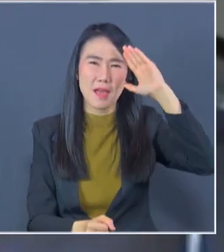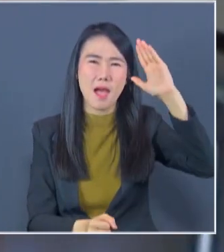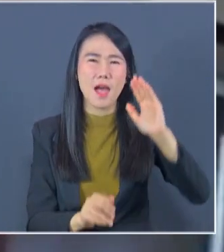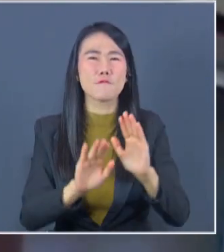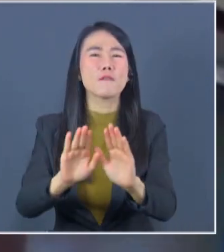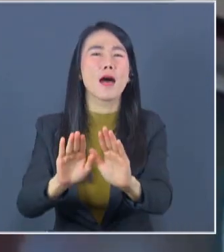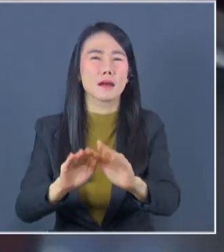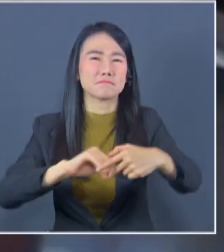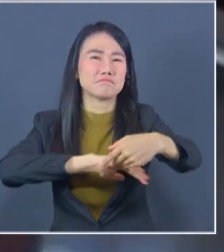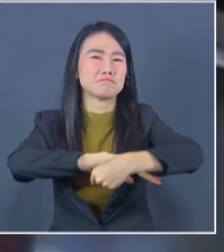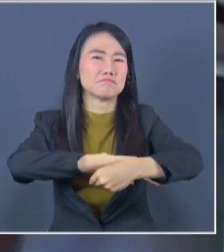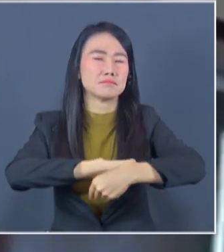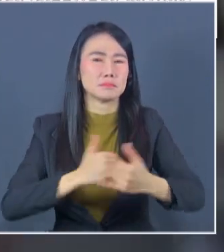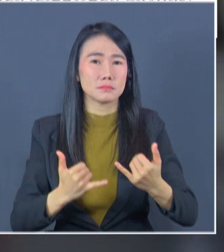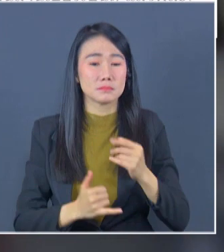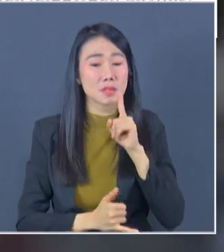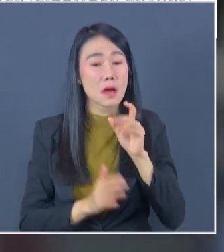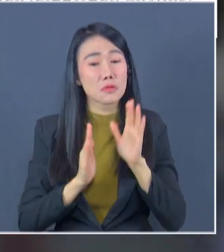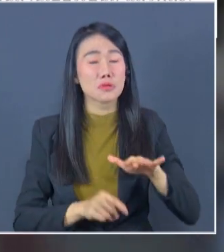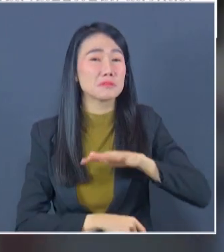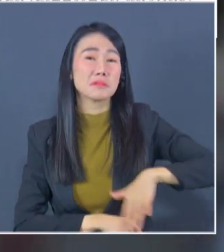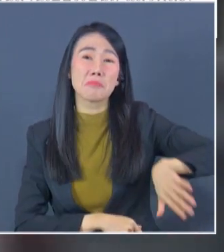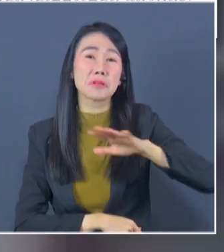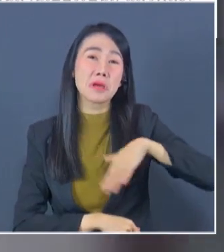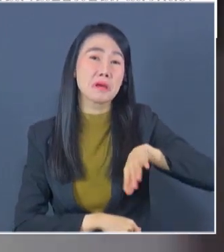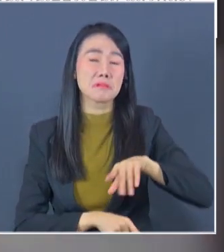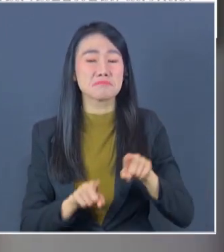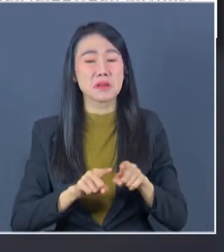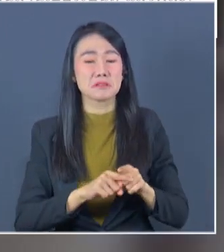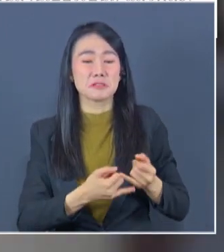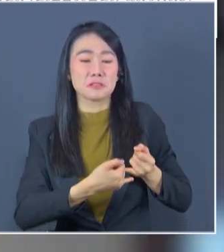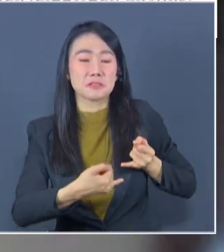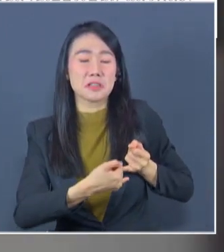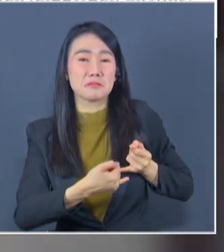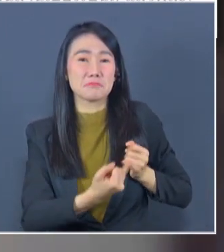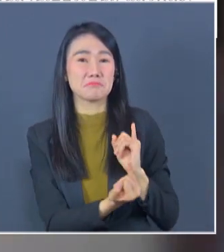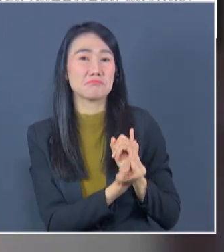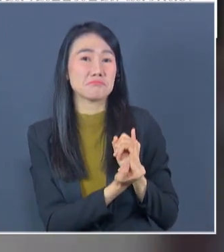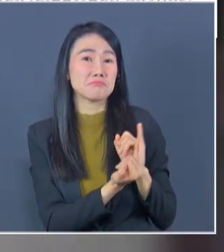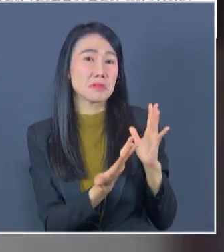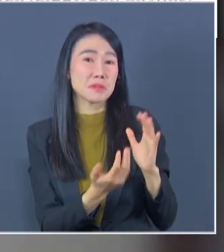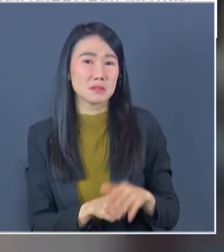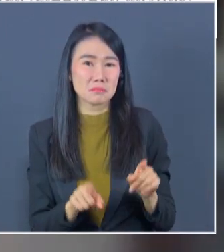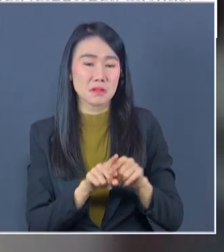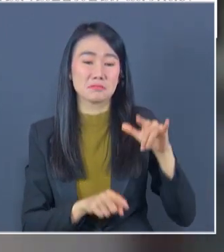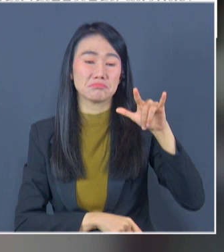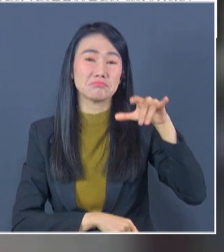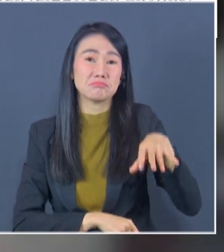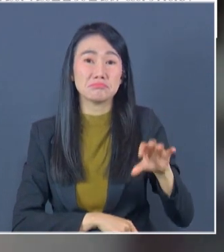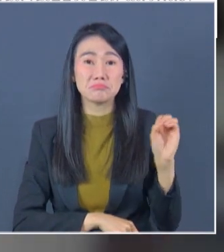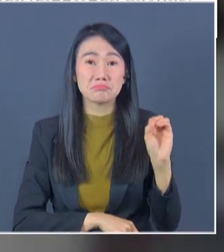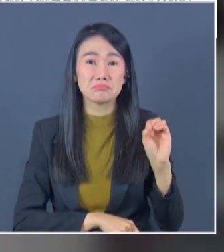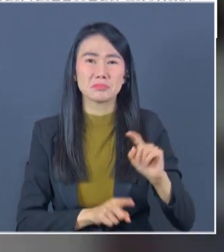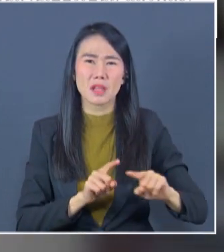ความบอกว่าคนธรรมดาเดินดินมากเลยไม่เคยเส้นไม่เคยใช้สิทธิพิเศษใดๆที่สนามบิน